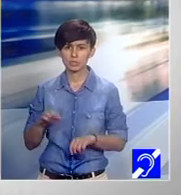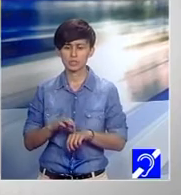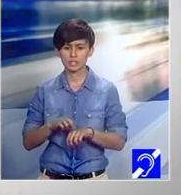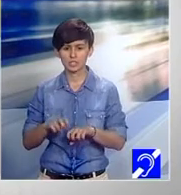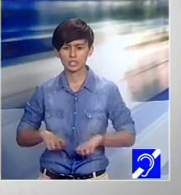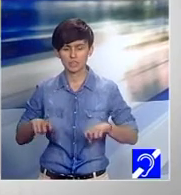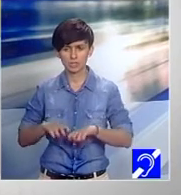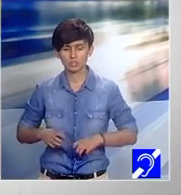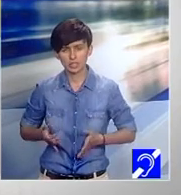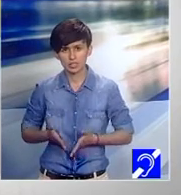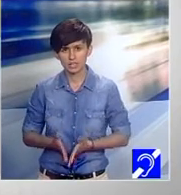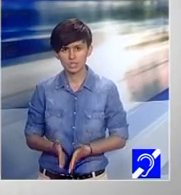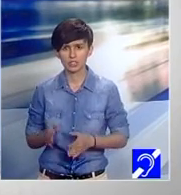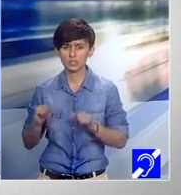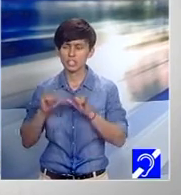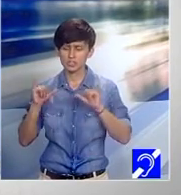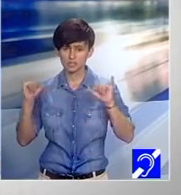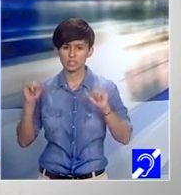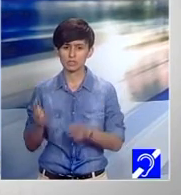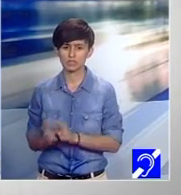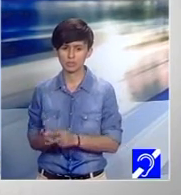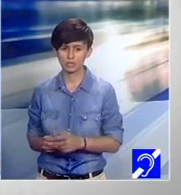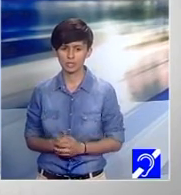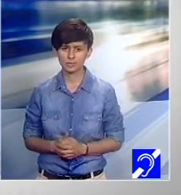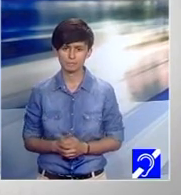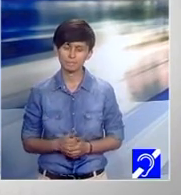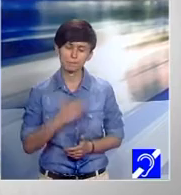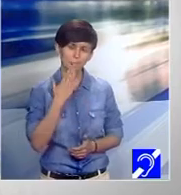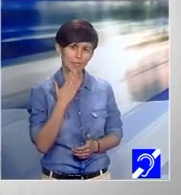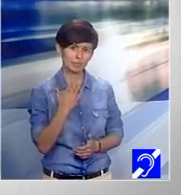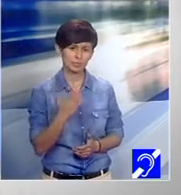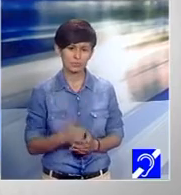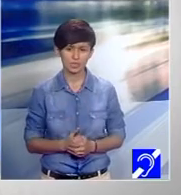dezvolte normal. Doamna Cristiana, vă mulțumim foarte mult. Mă